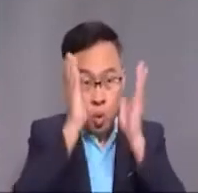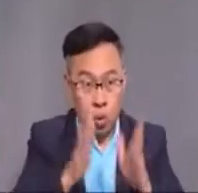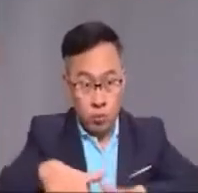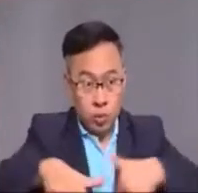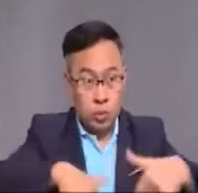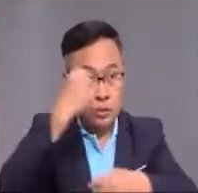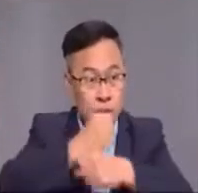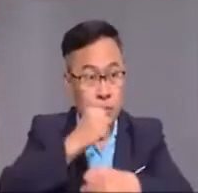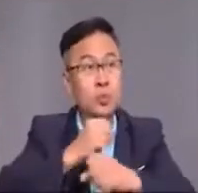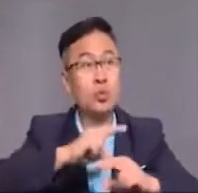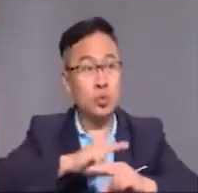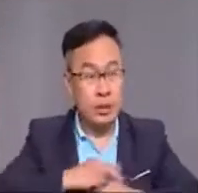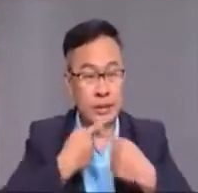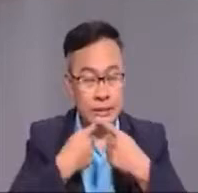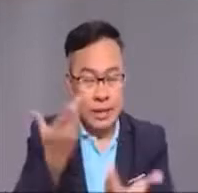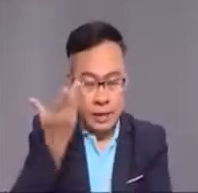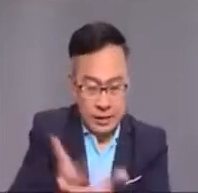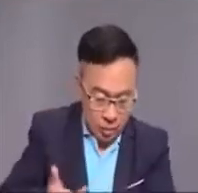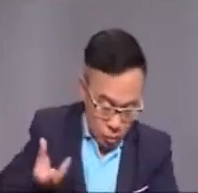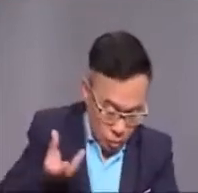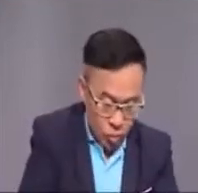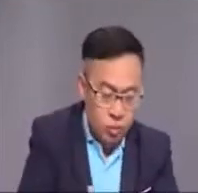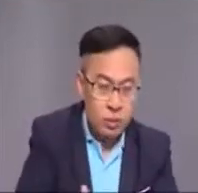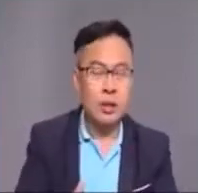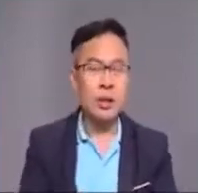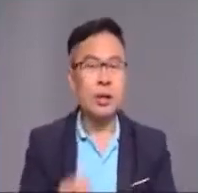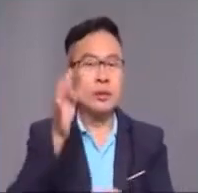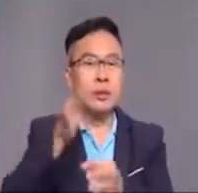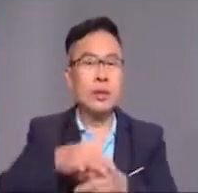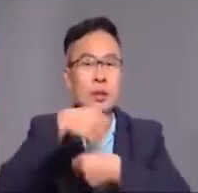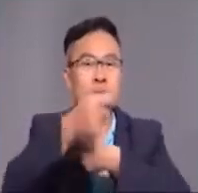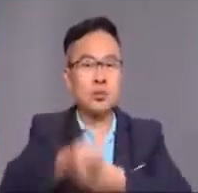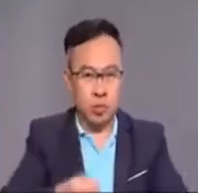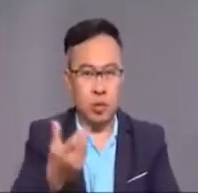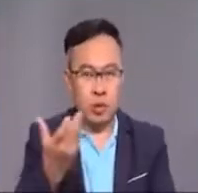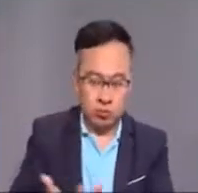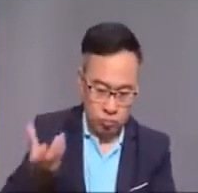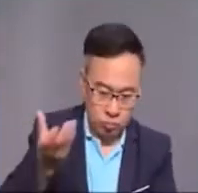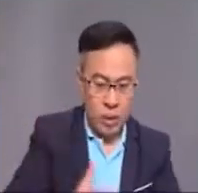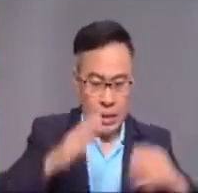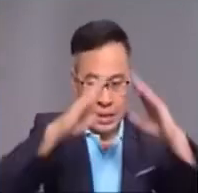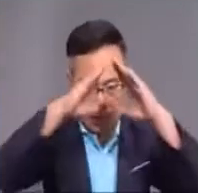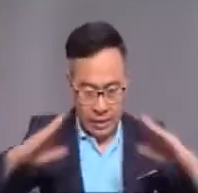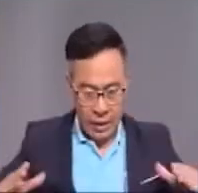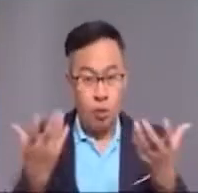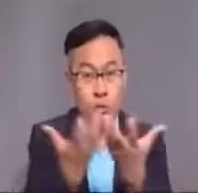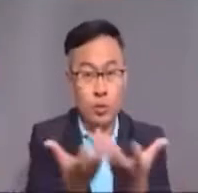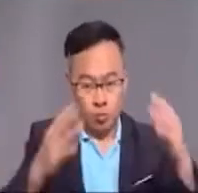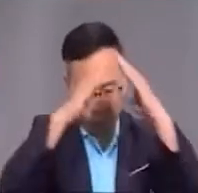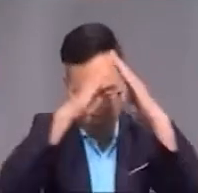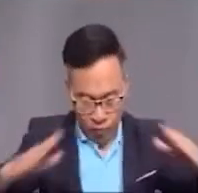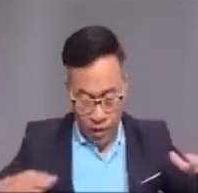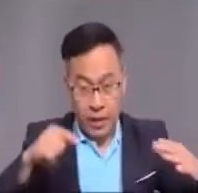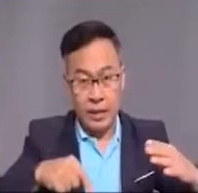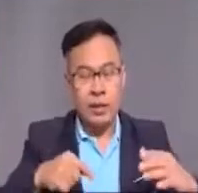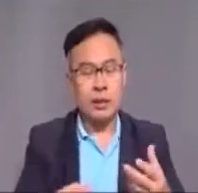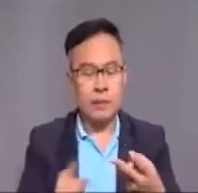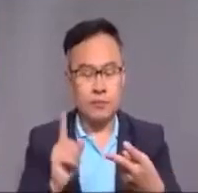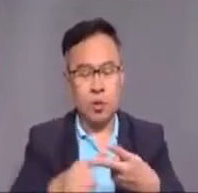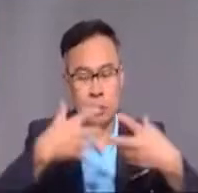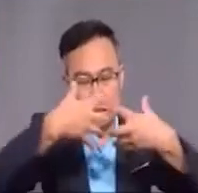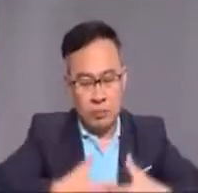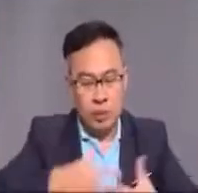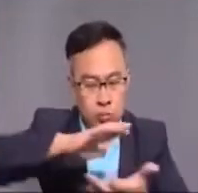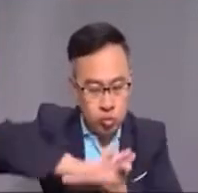ครับ โอ้แต่ว่าสินเชื่อที่กู้ทกสมาก็คือเข้าที่เครื่องจักรอย่างเดียวเลย ใช่ครับกับตัวโรงเรือนครับ ตัวโรง ครับแล้วปล่อยให้เขาเท่าไหร่ฮะโรงสี